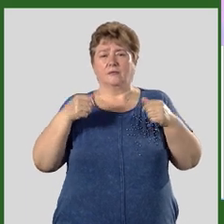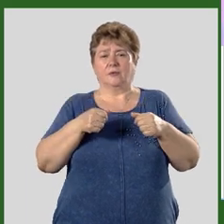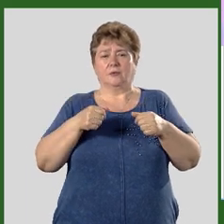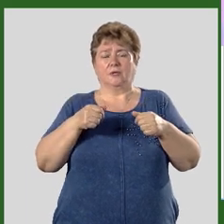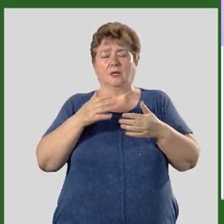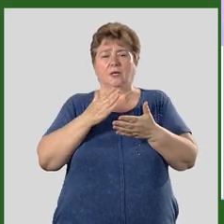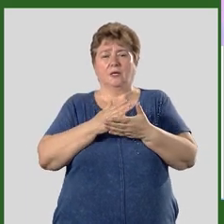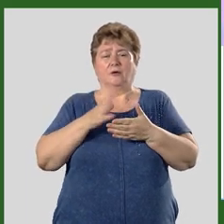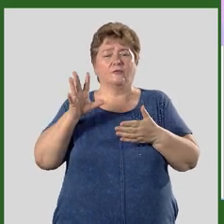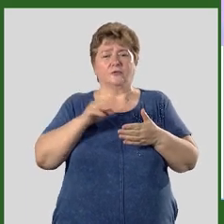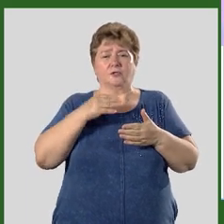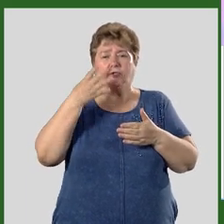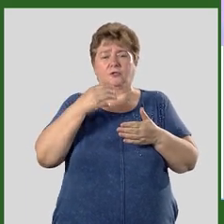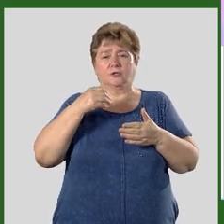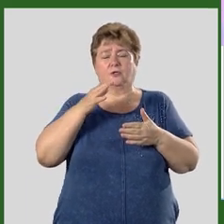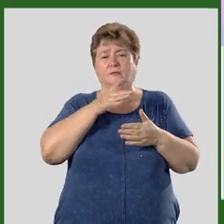четыре времени года.